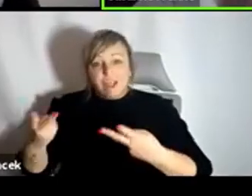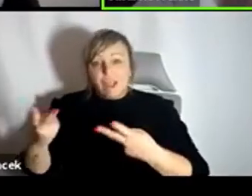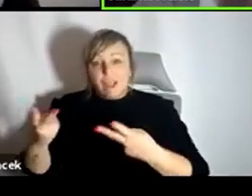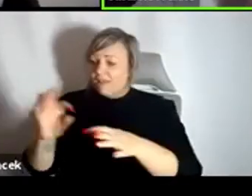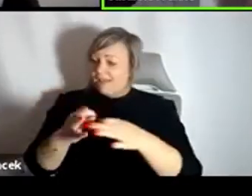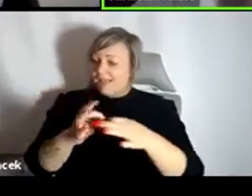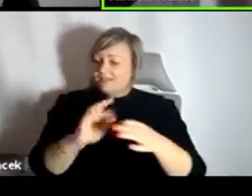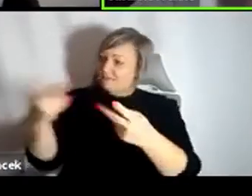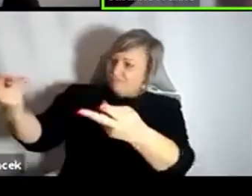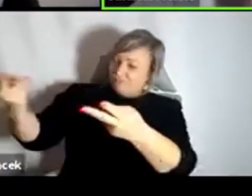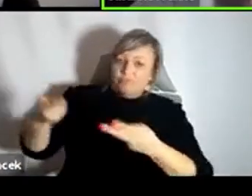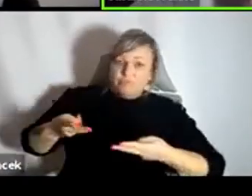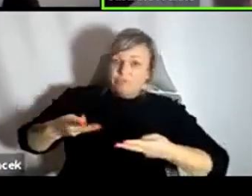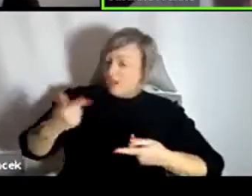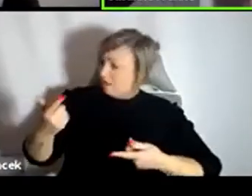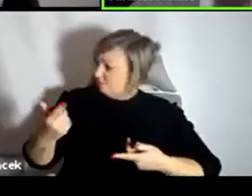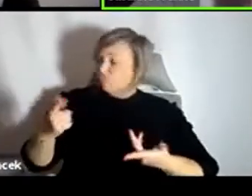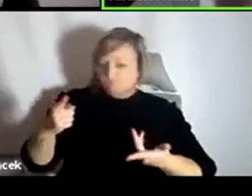deklinieren,